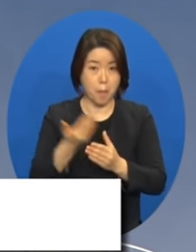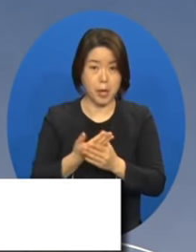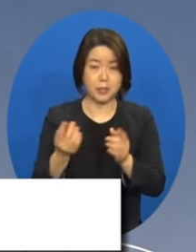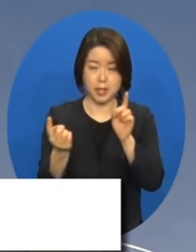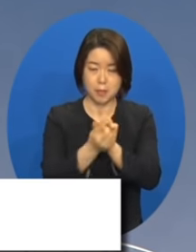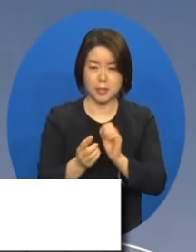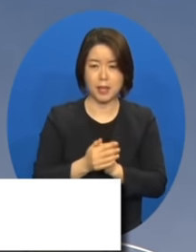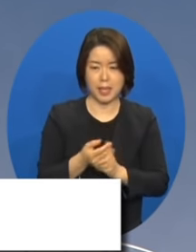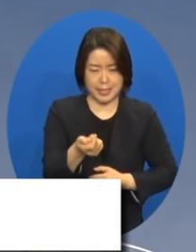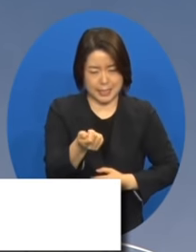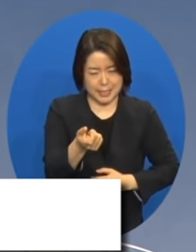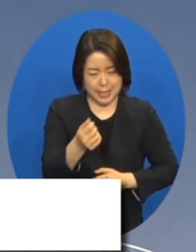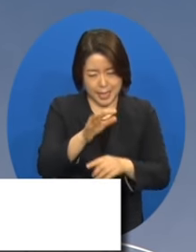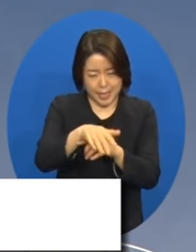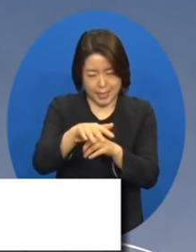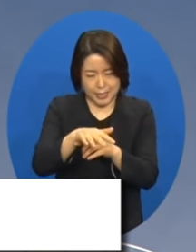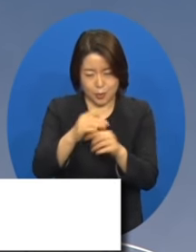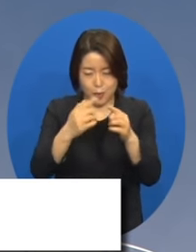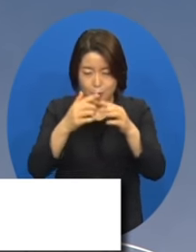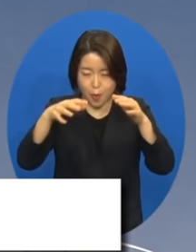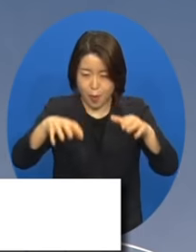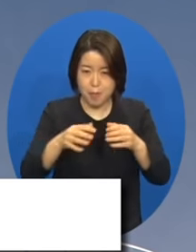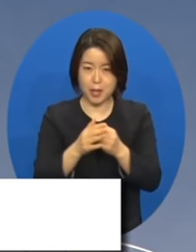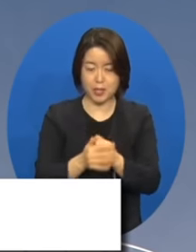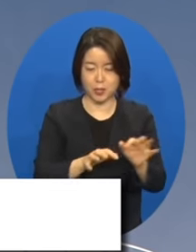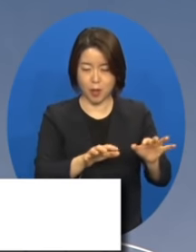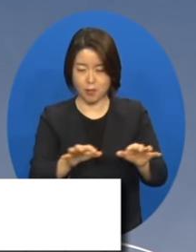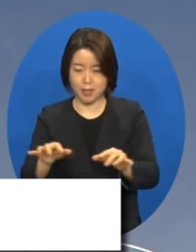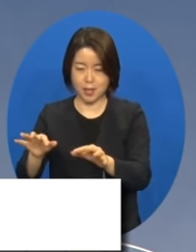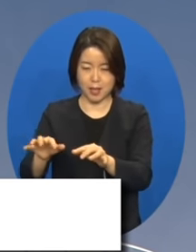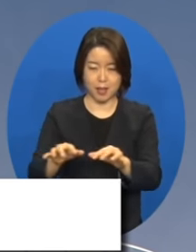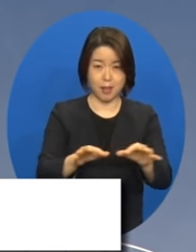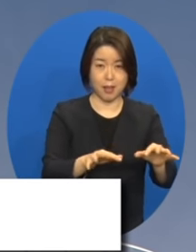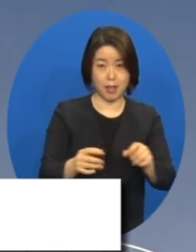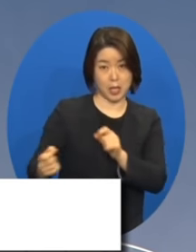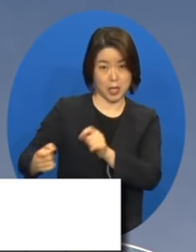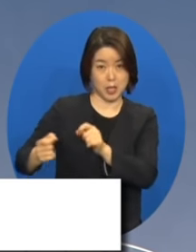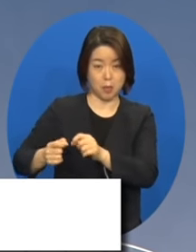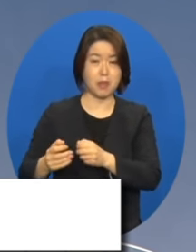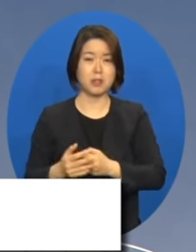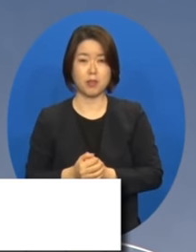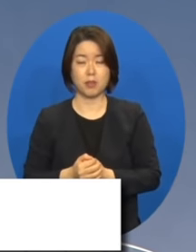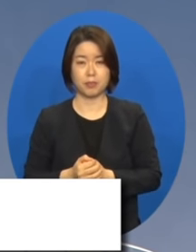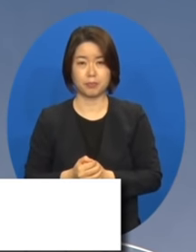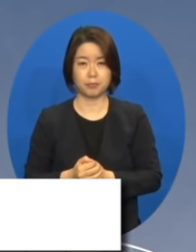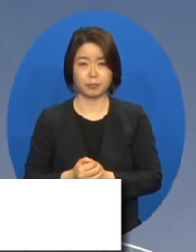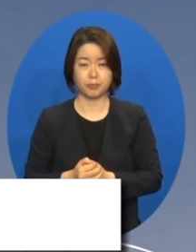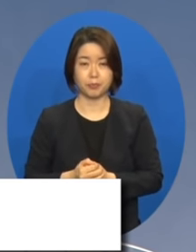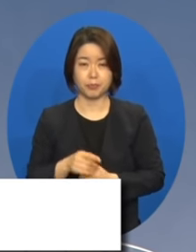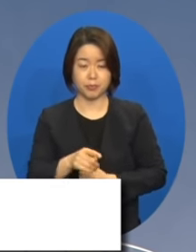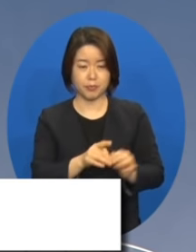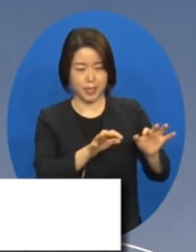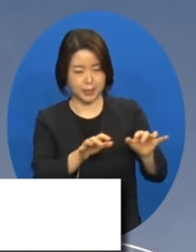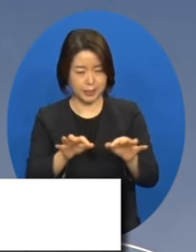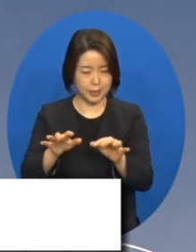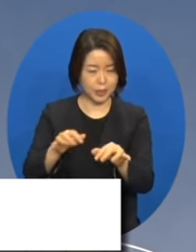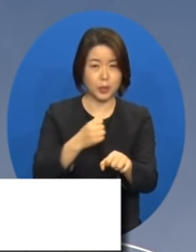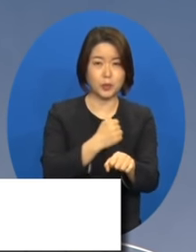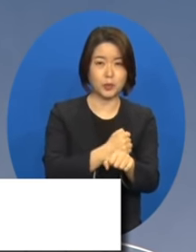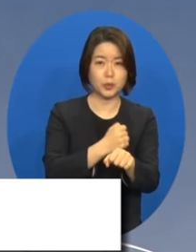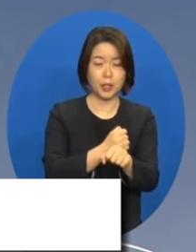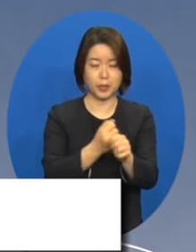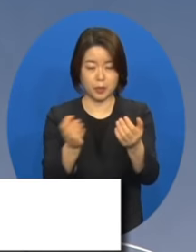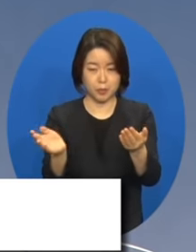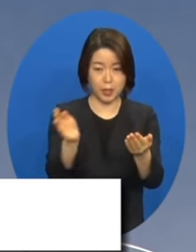있는 교회에서 오르간 연주회를 하는 추가 2처 옆에서 그 연주하는 악보